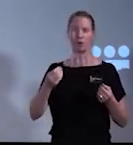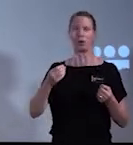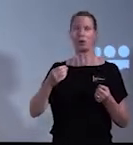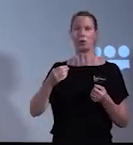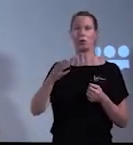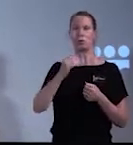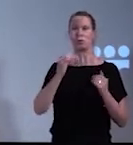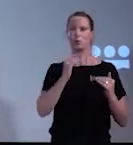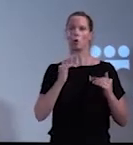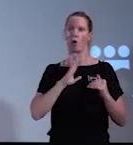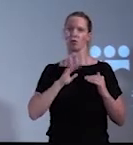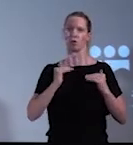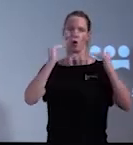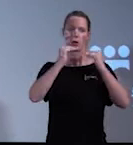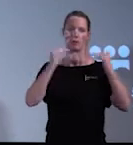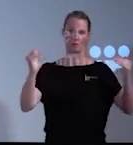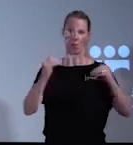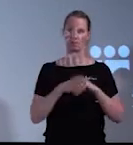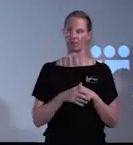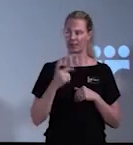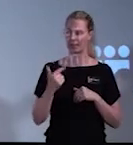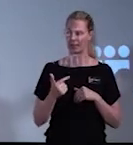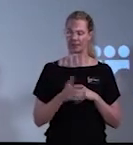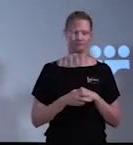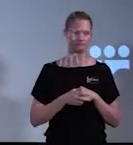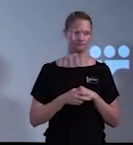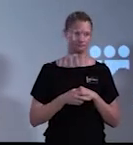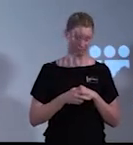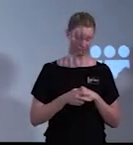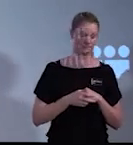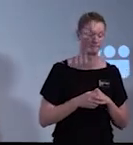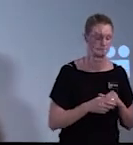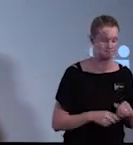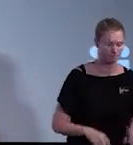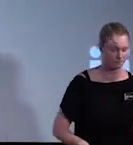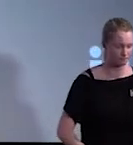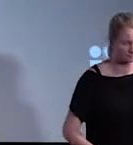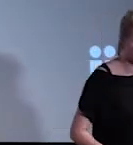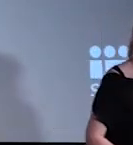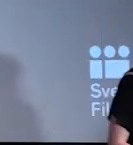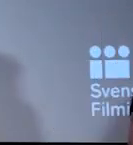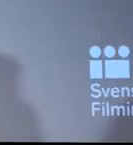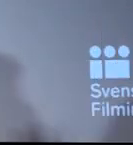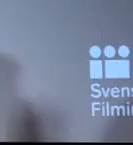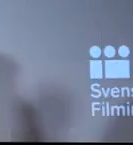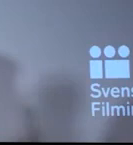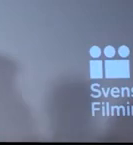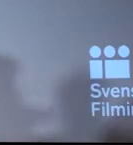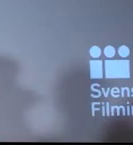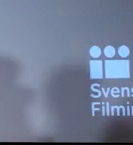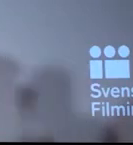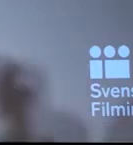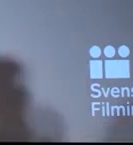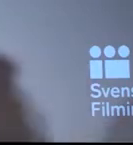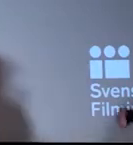på en hög nivå. Mm. Tack så mycket, Anna. Varsågod. Jo, jag Jag heter Gunnar